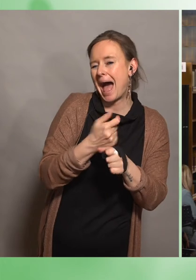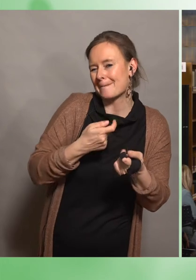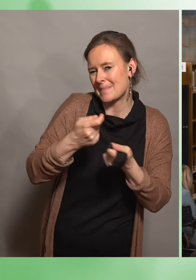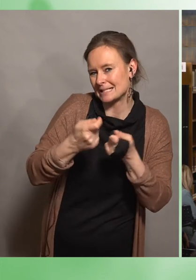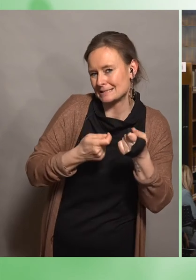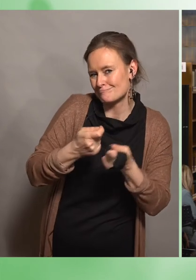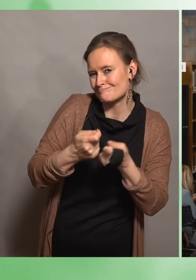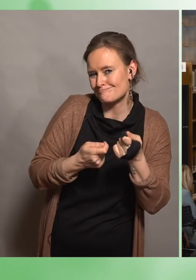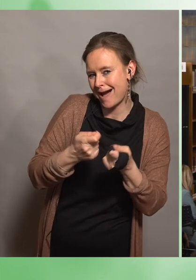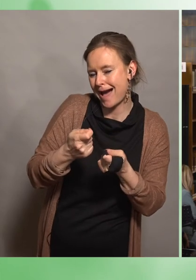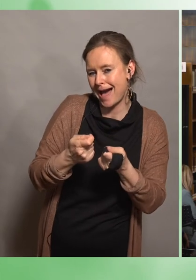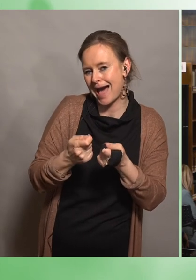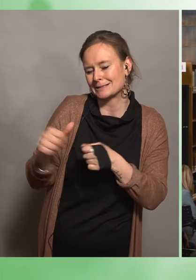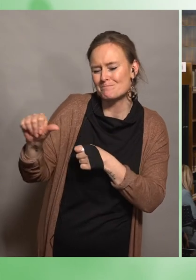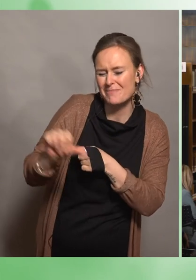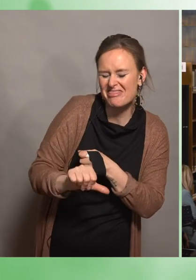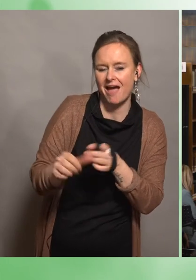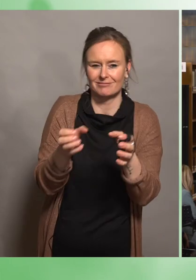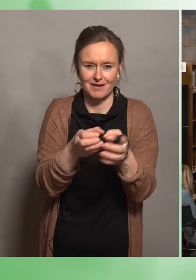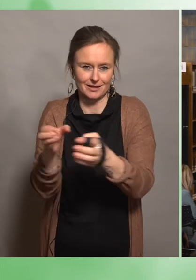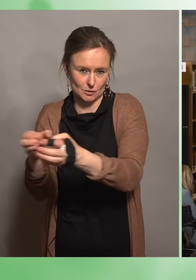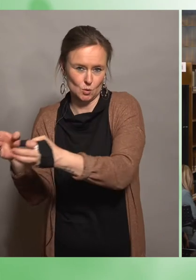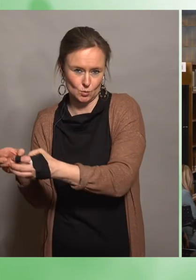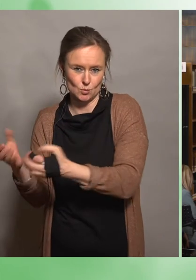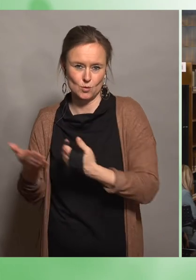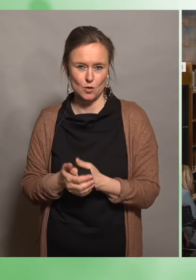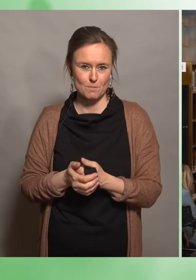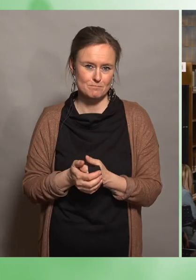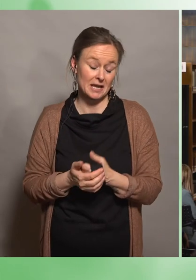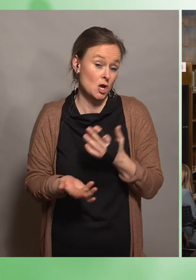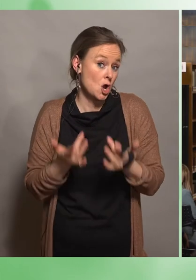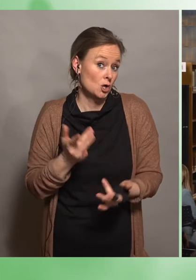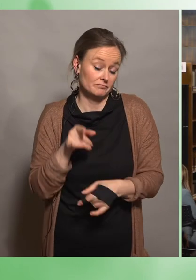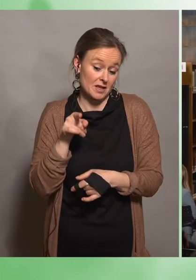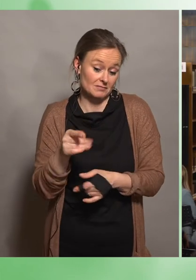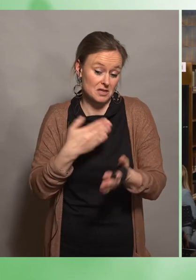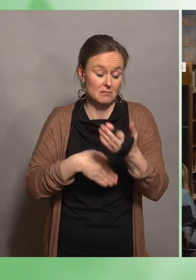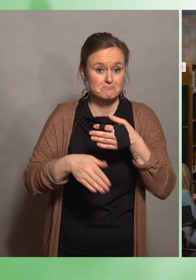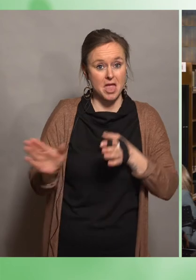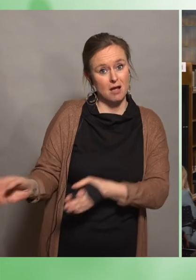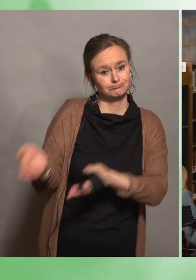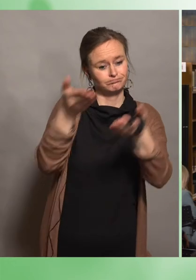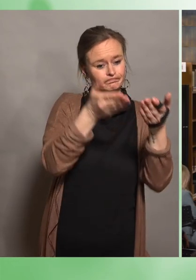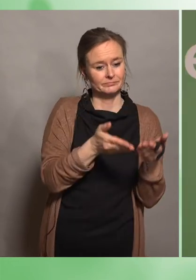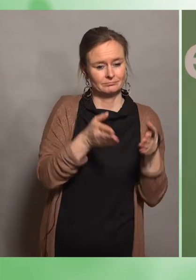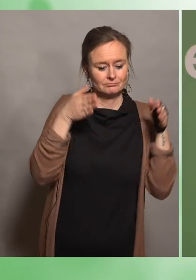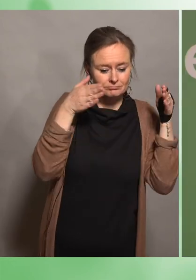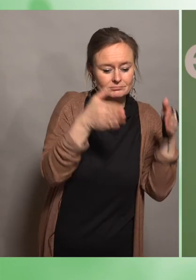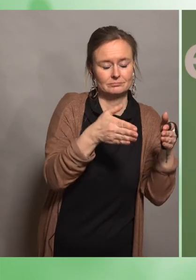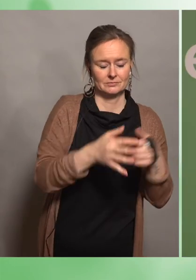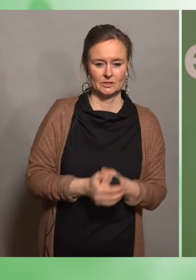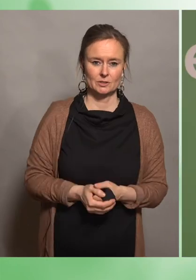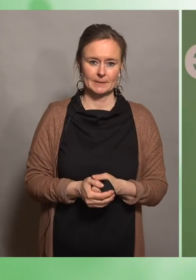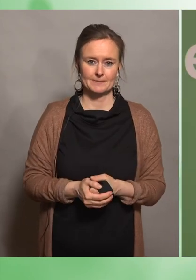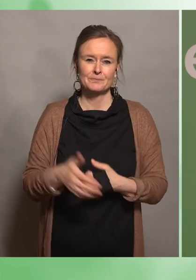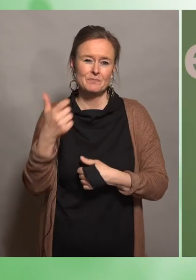Gruppen. Und ich glaube, es zahlt sich hier tatsächlich aus, diese mehr in den Fokus des Recruitings zu stellen. Es gibt eine